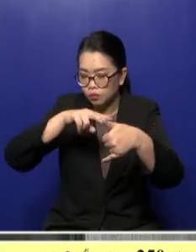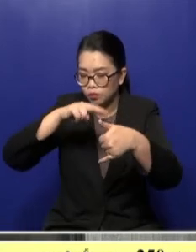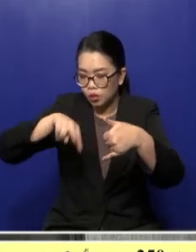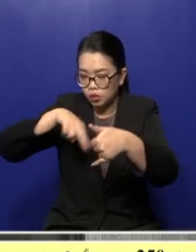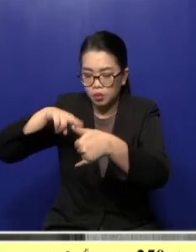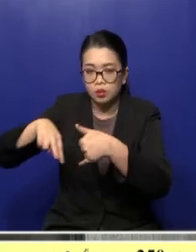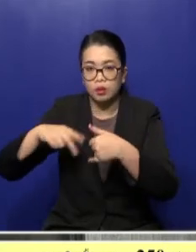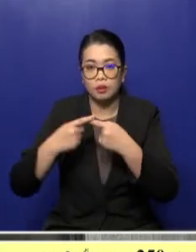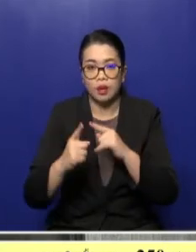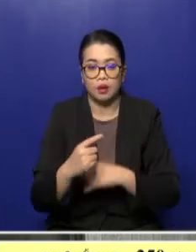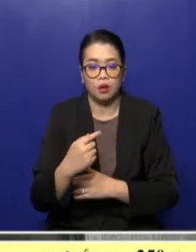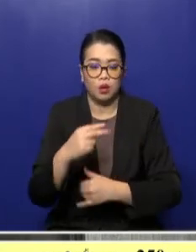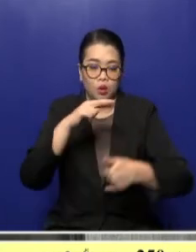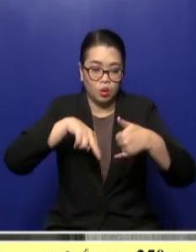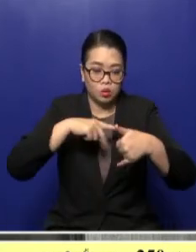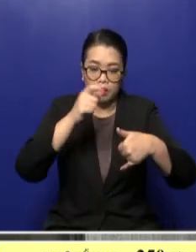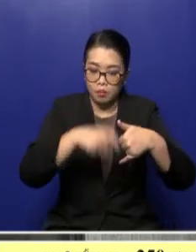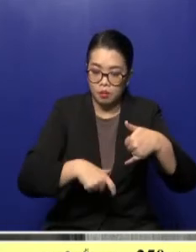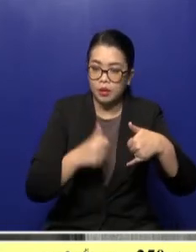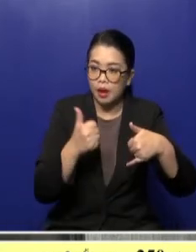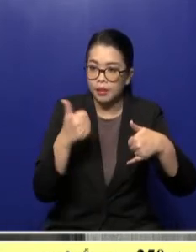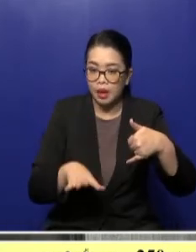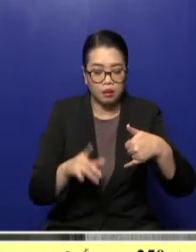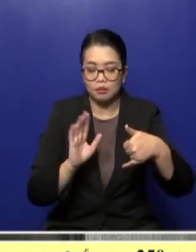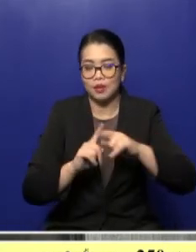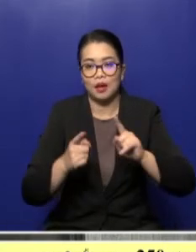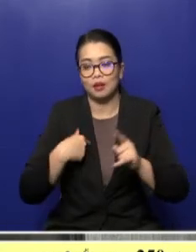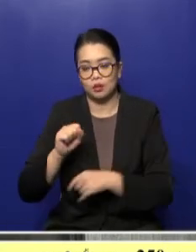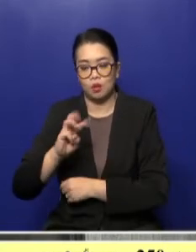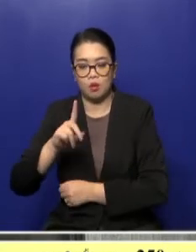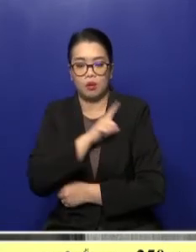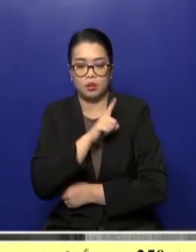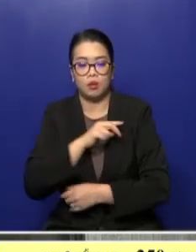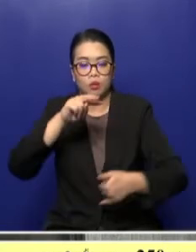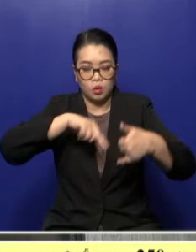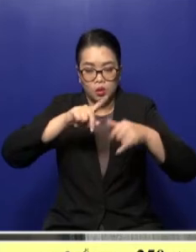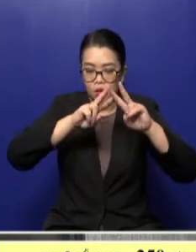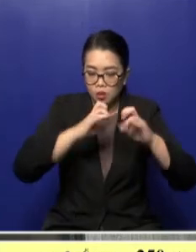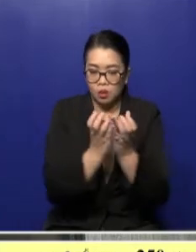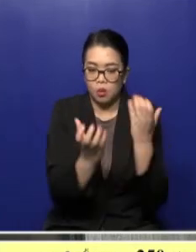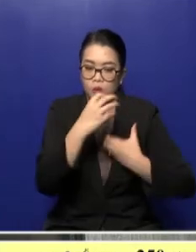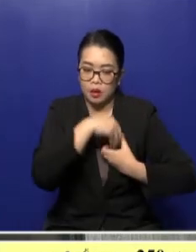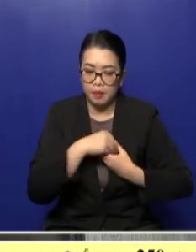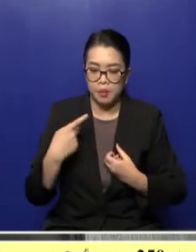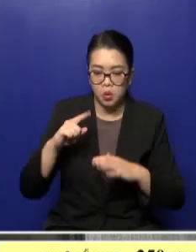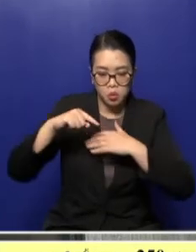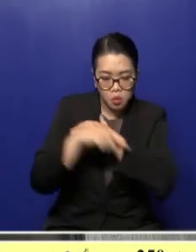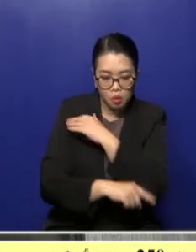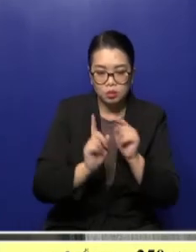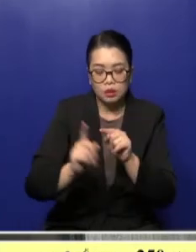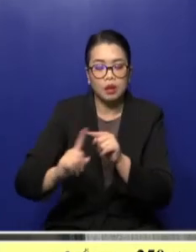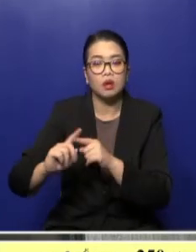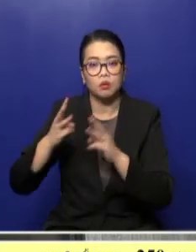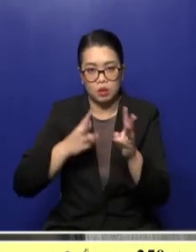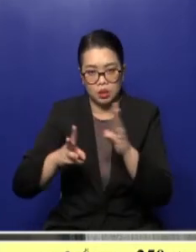พี่หน้าที่ในการตรวจสอบคุณสมบัติปล่อยงั้นแล้วด้วยโดยเฉพาะอย่างยิ่งจริยธรรมคุณธรรมในเรื่องผลประโยชน์ผมเรียน